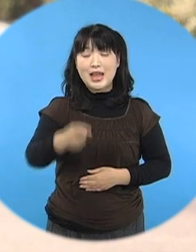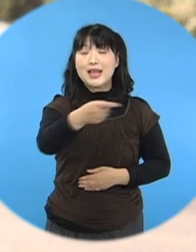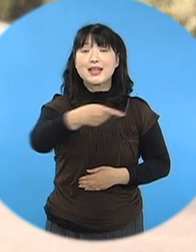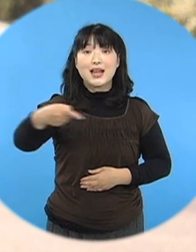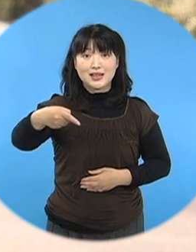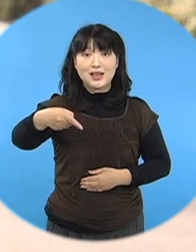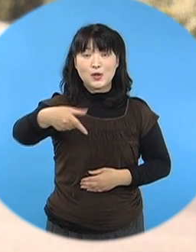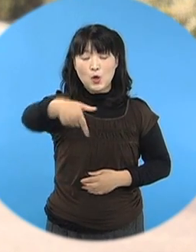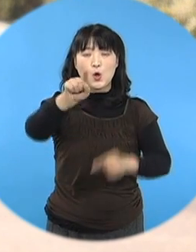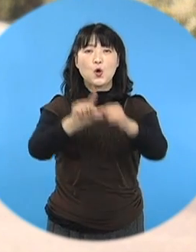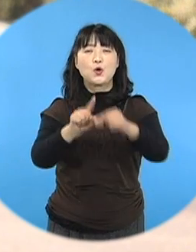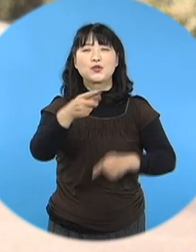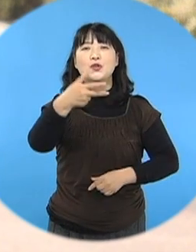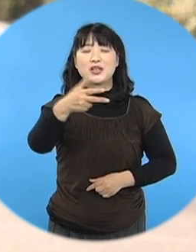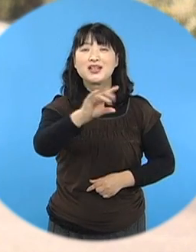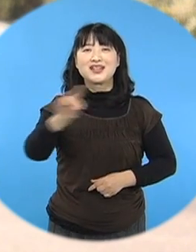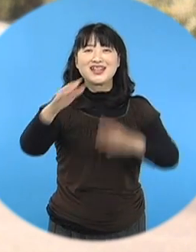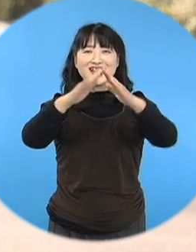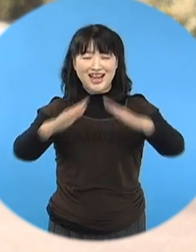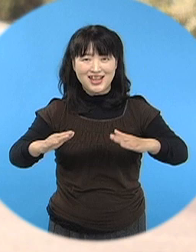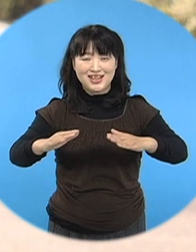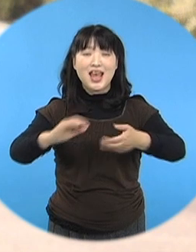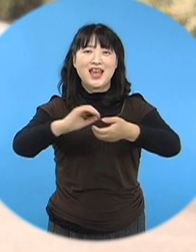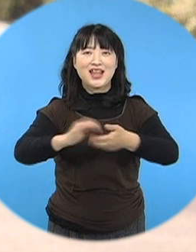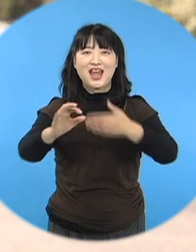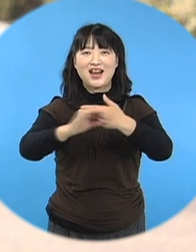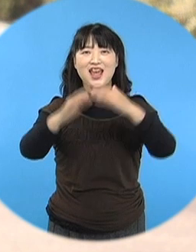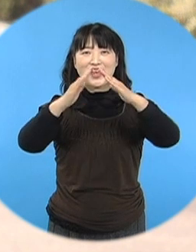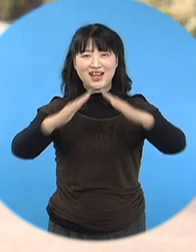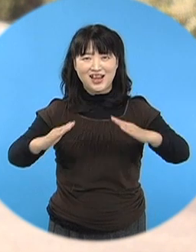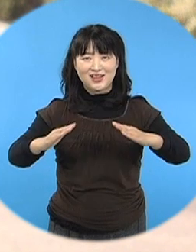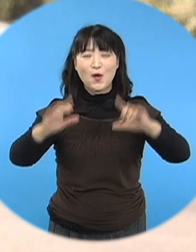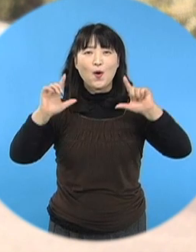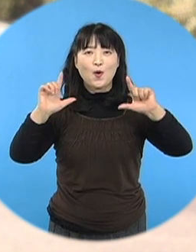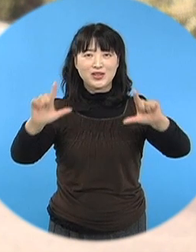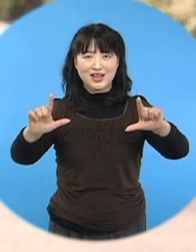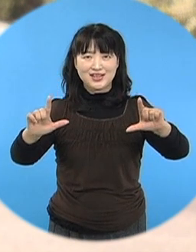第1回府中市議会定例会のお知らせです。